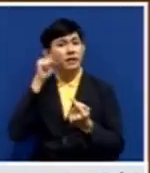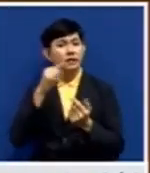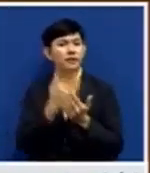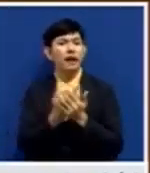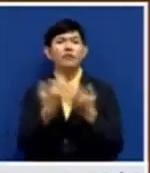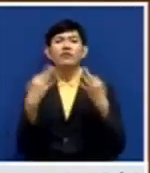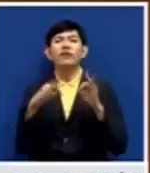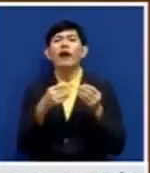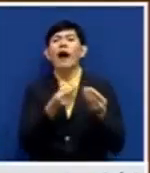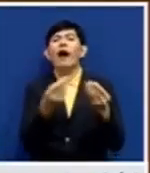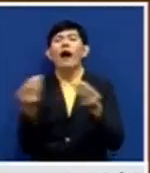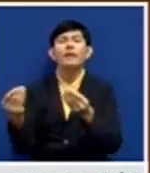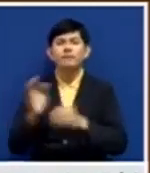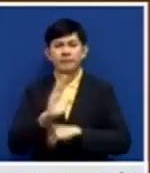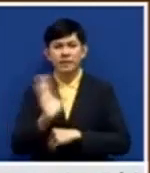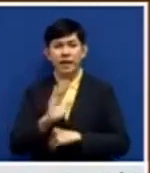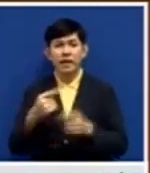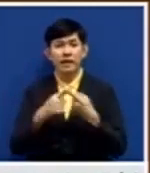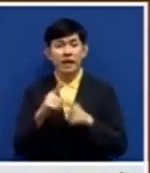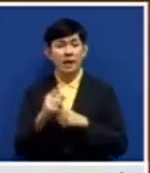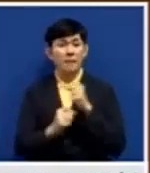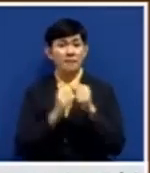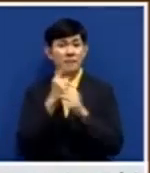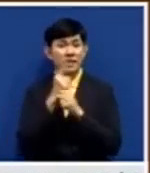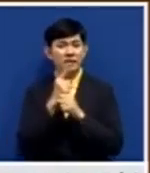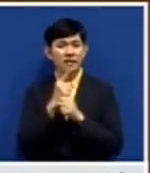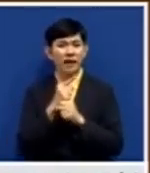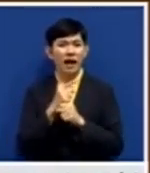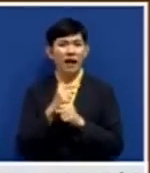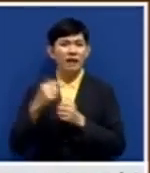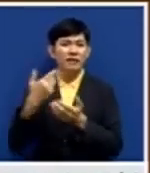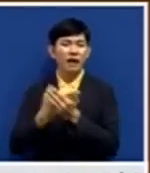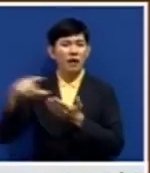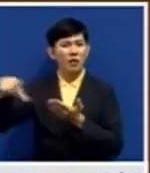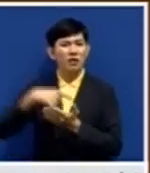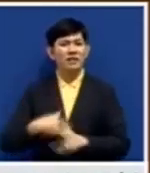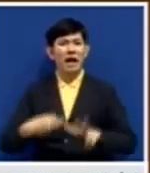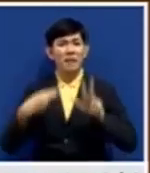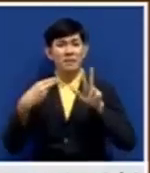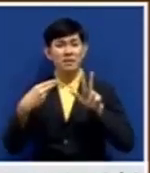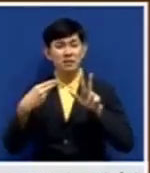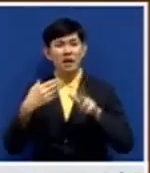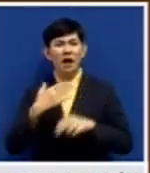ยแต่เขาเหล่านั้นมีเงินปีนึงแค่ 30,000 บาทเท่านั้นเองเราต้องการประทังชีวิตของเขา